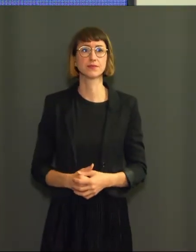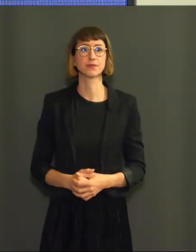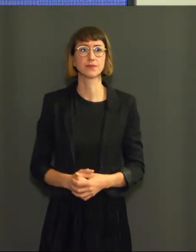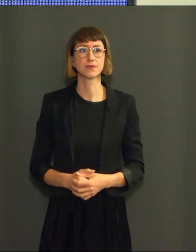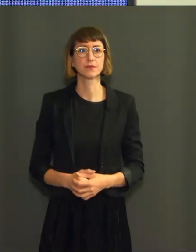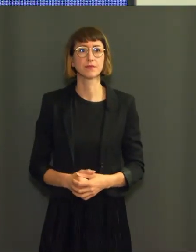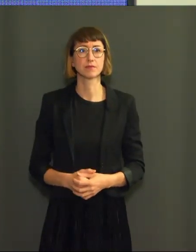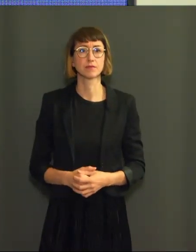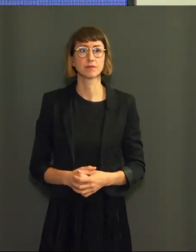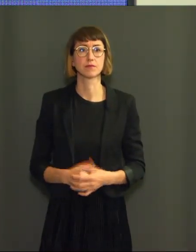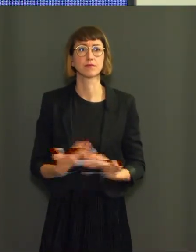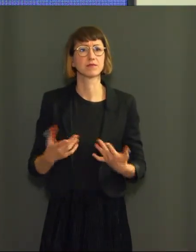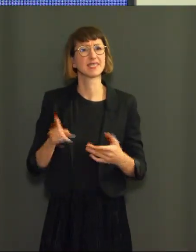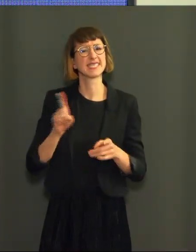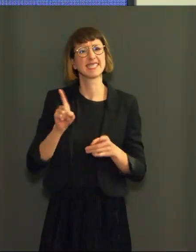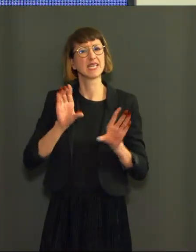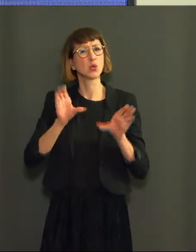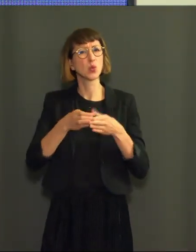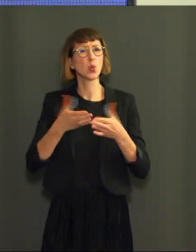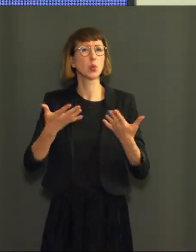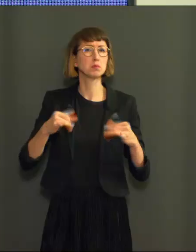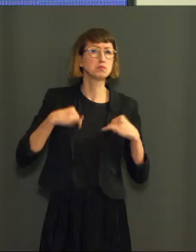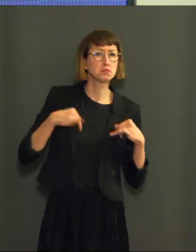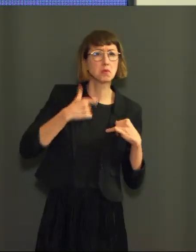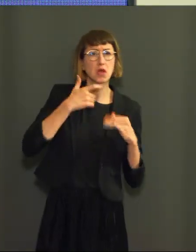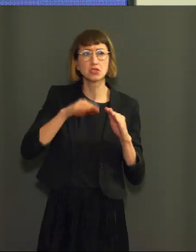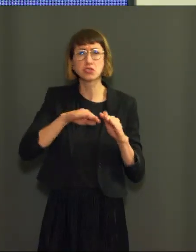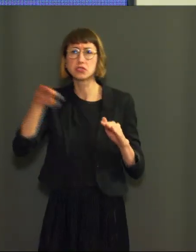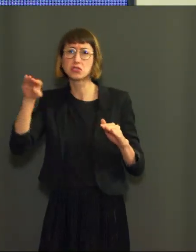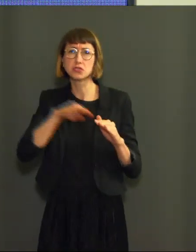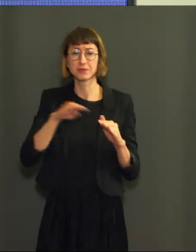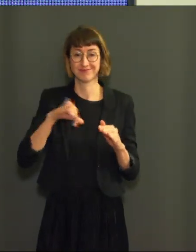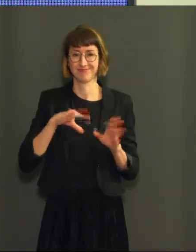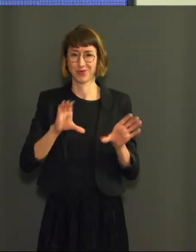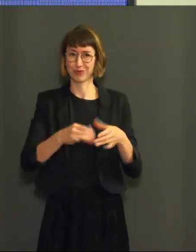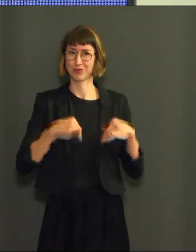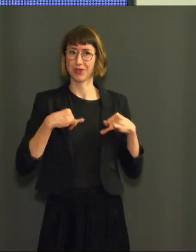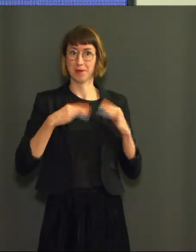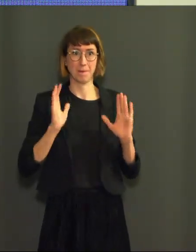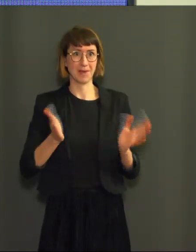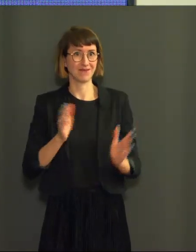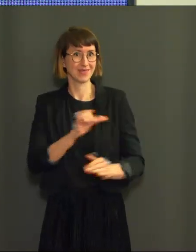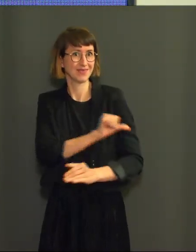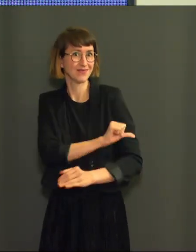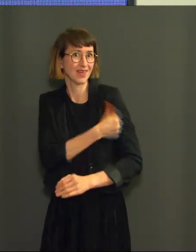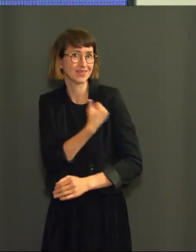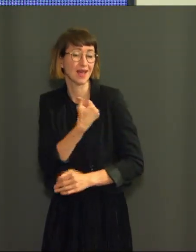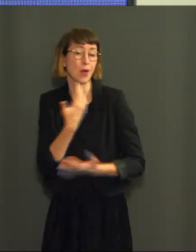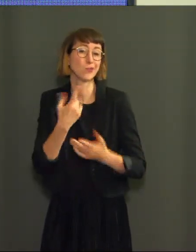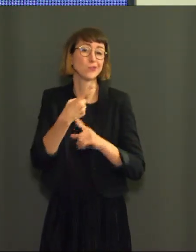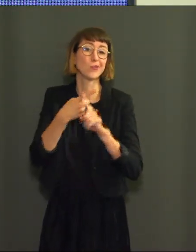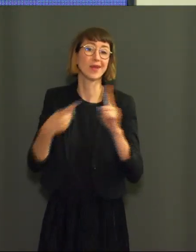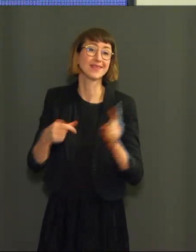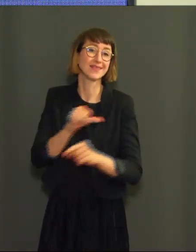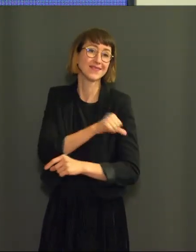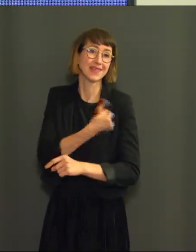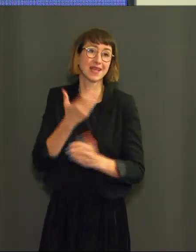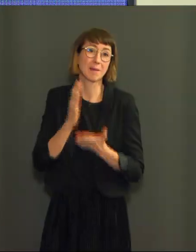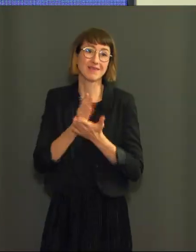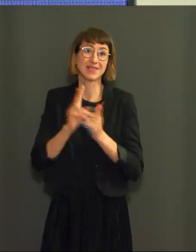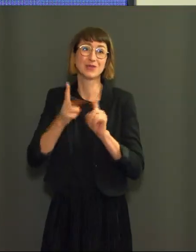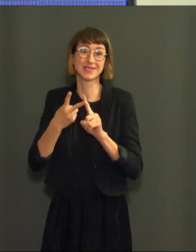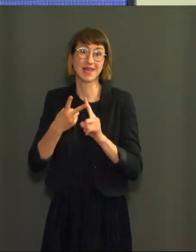population jeune ou d'âge moyen qui n'est pas encore touché ou que partiellement touché par la vaccination. Et qui a